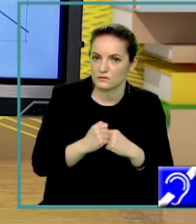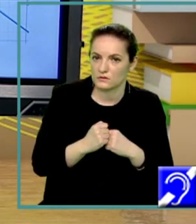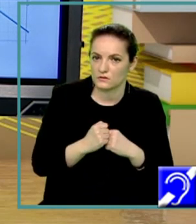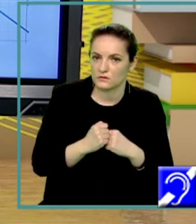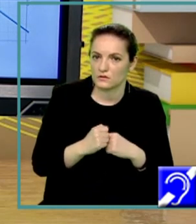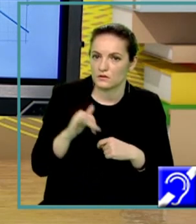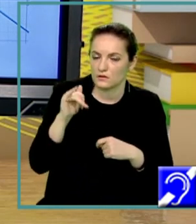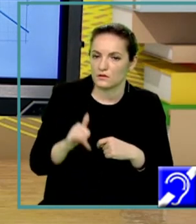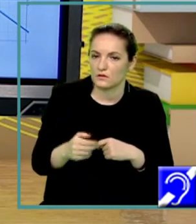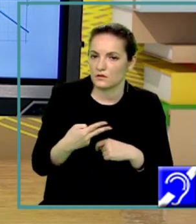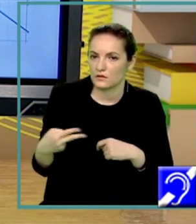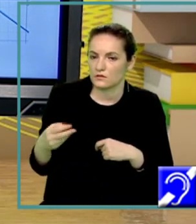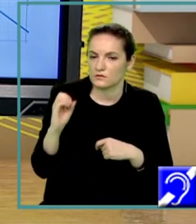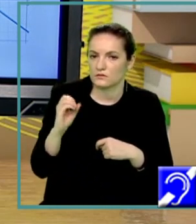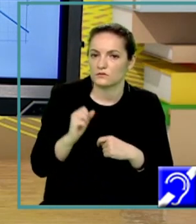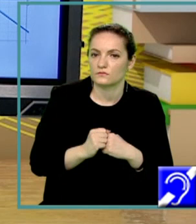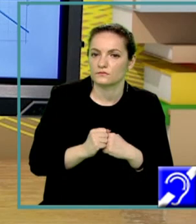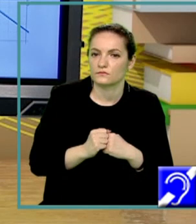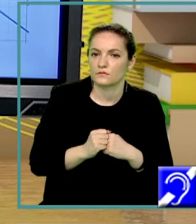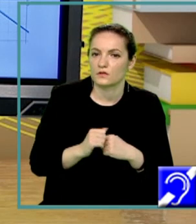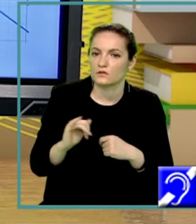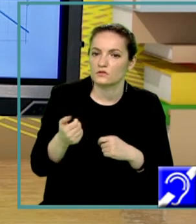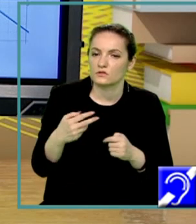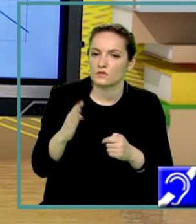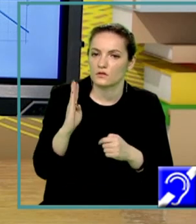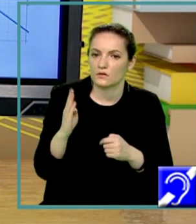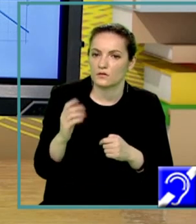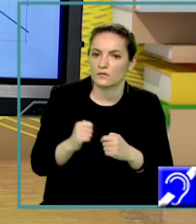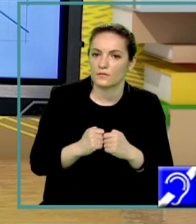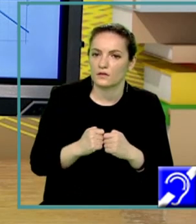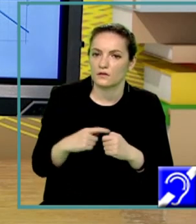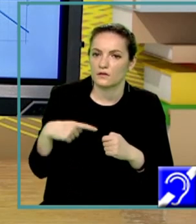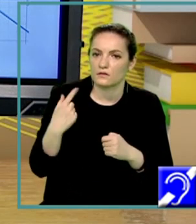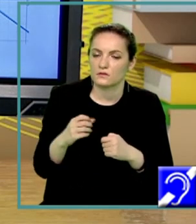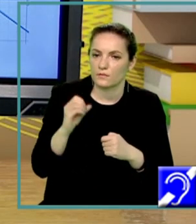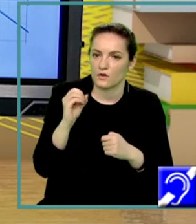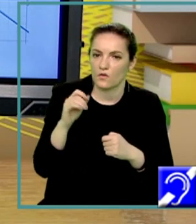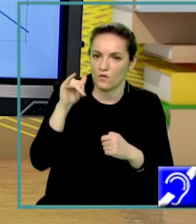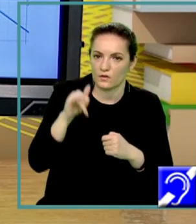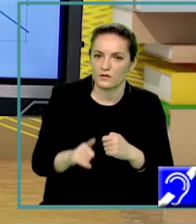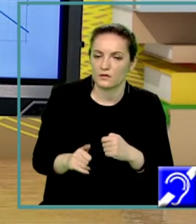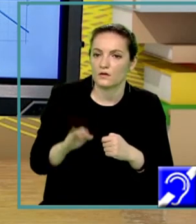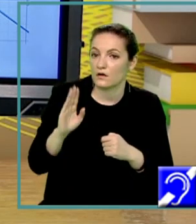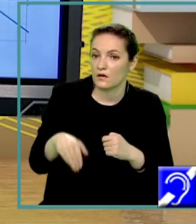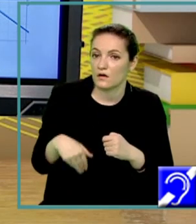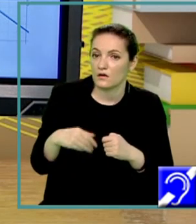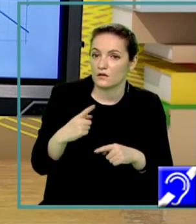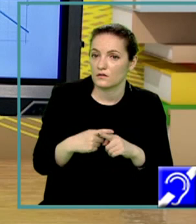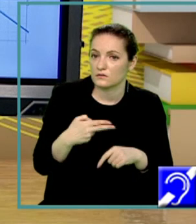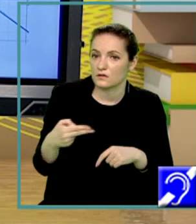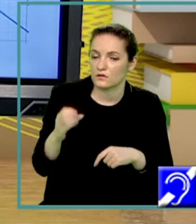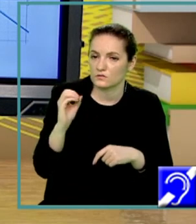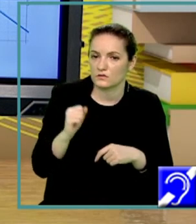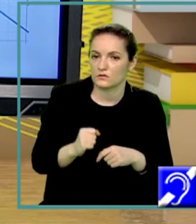Y egal 0, iar punctul B se află pe axa OY pentru că are abscisa X egal cu 0, îl